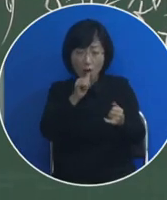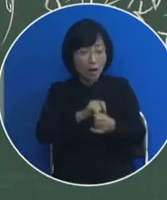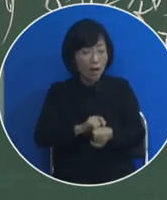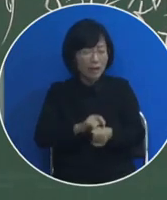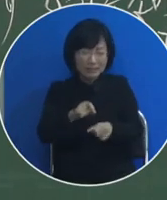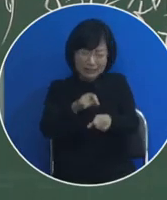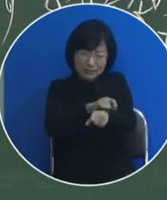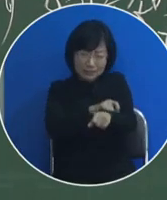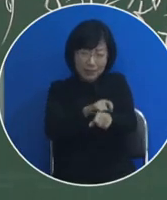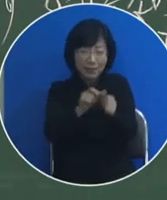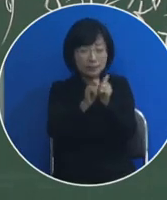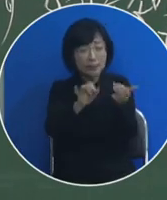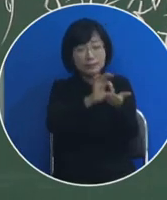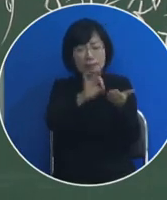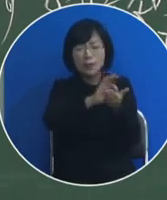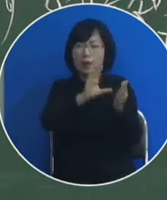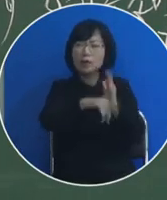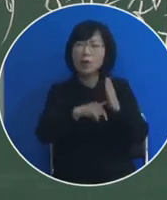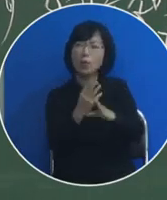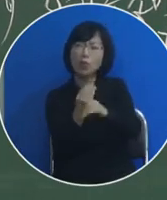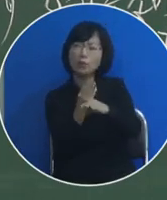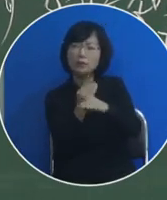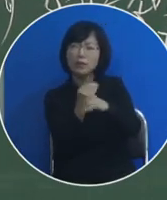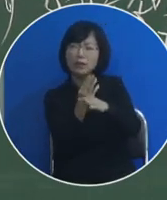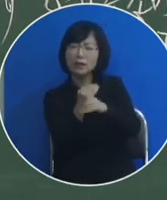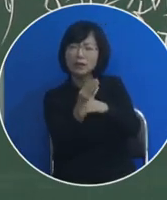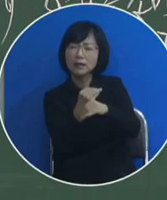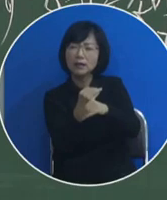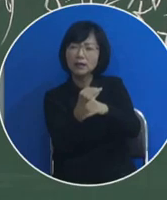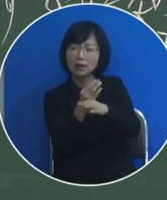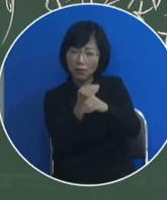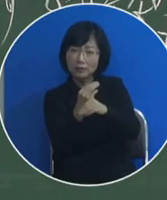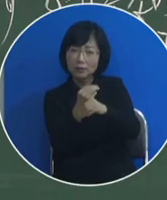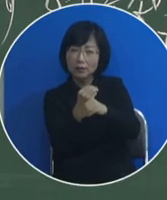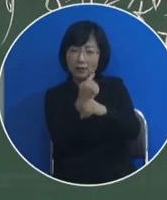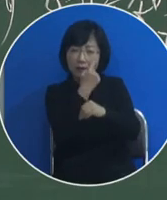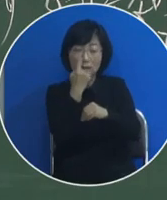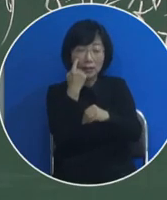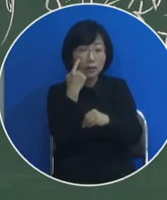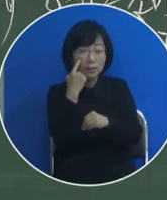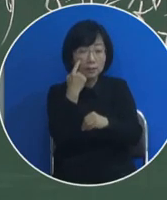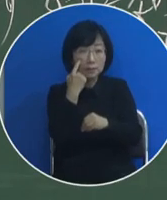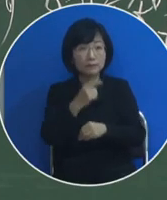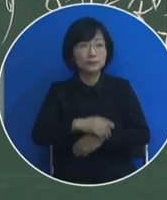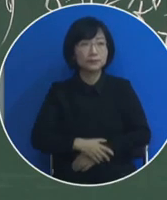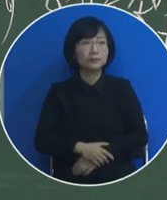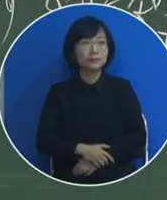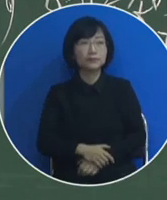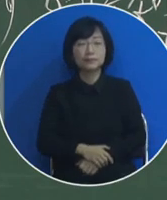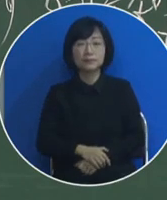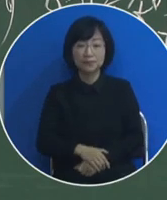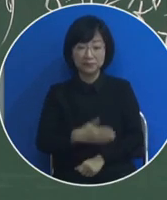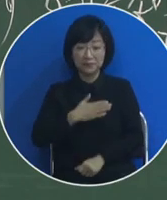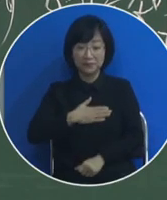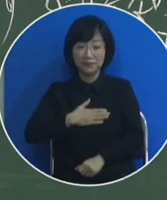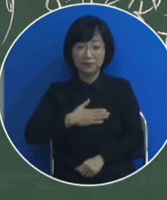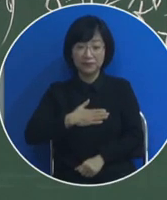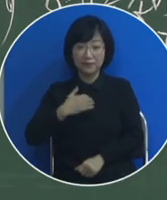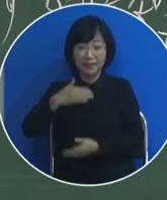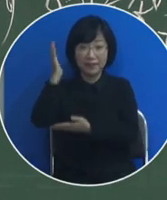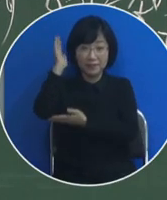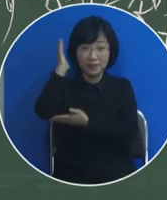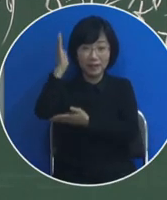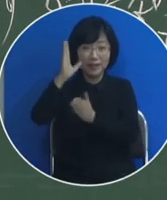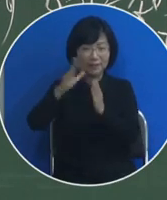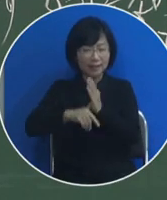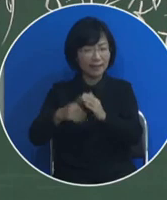history. Age by age, there was a time where God particularly used individuals. When was that time? 제 설교는 지금 다른 교단에서 다 듣고 있습니다.